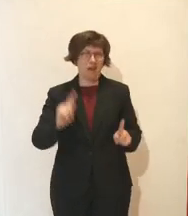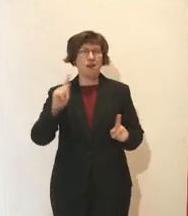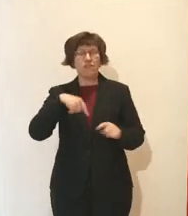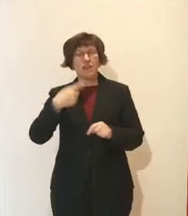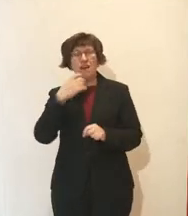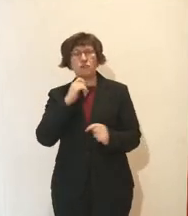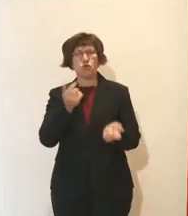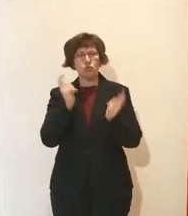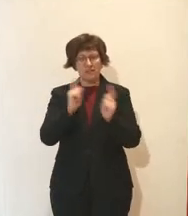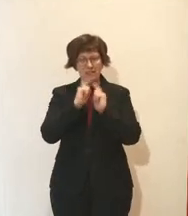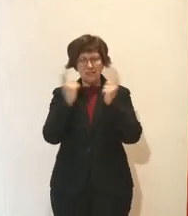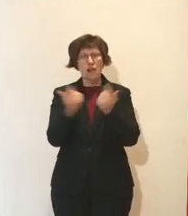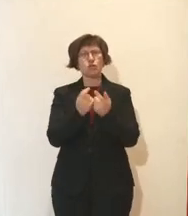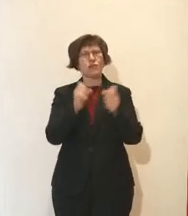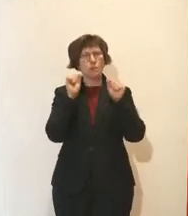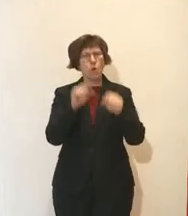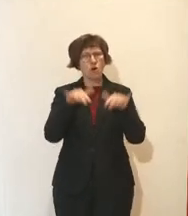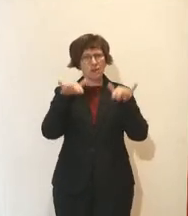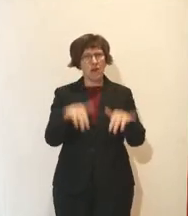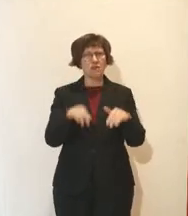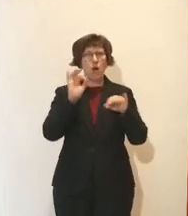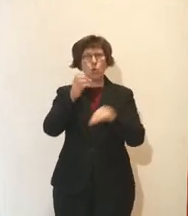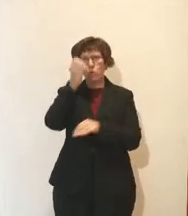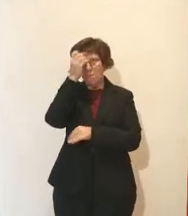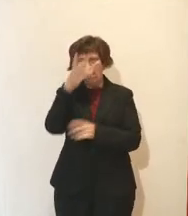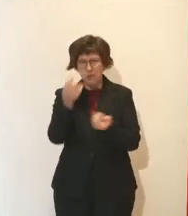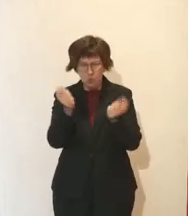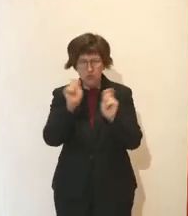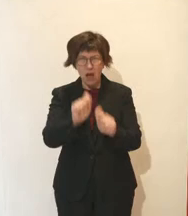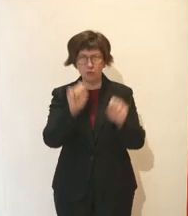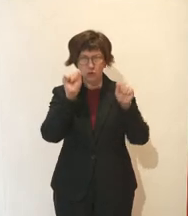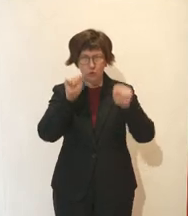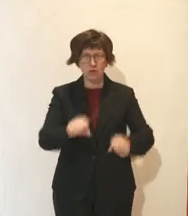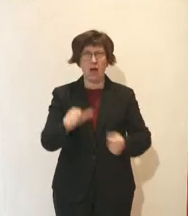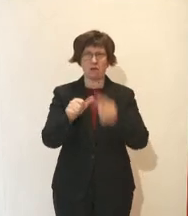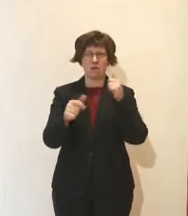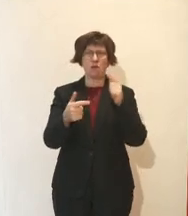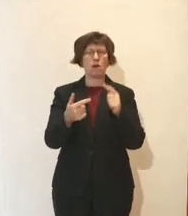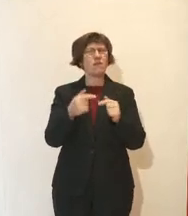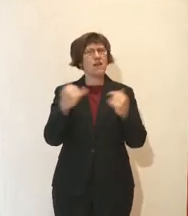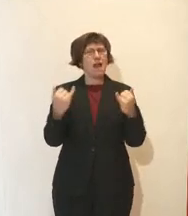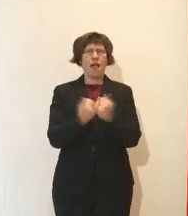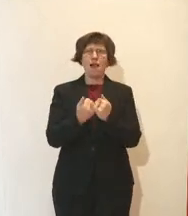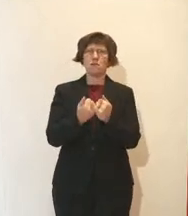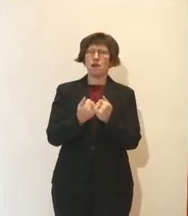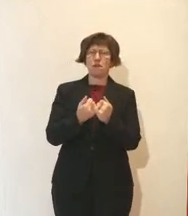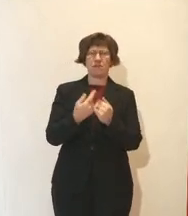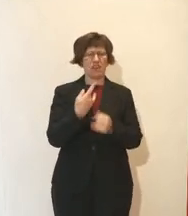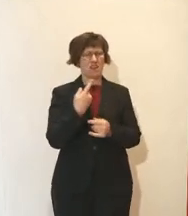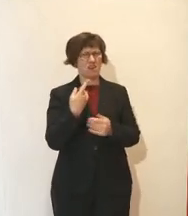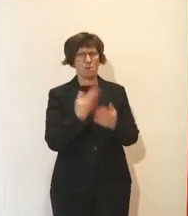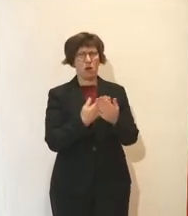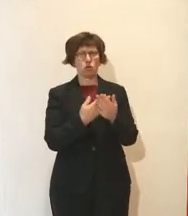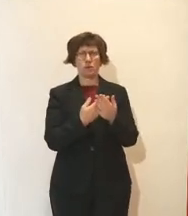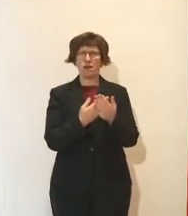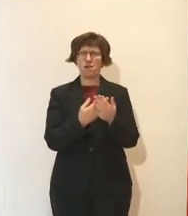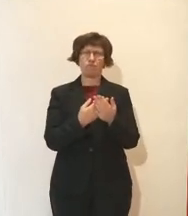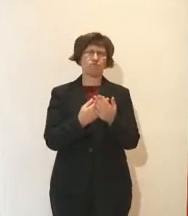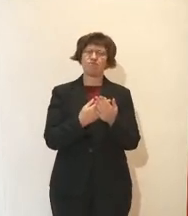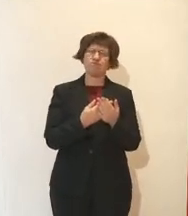gesellschaft alles möglich ist dass man gute bildungsabschlüsse machen kann und das wäre aus einem elternhaus kommt das